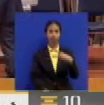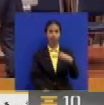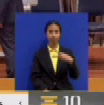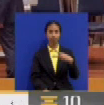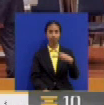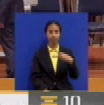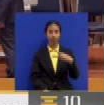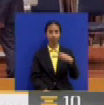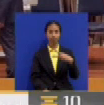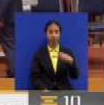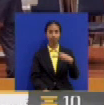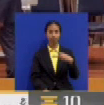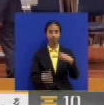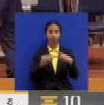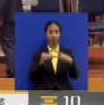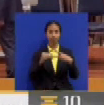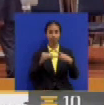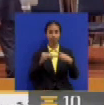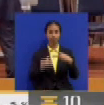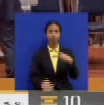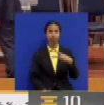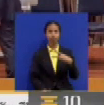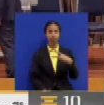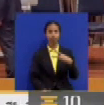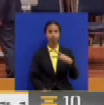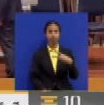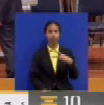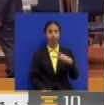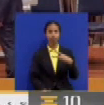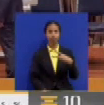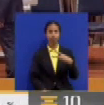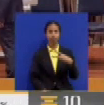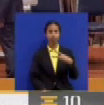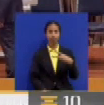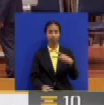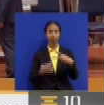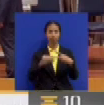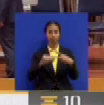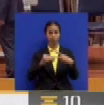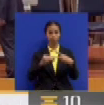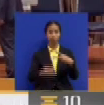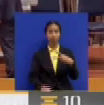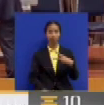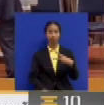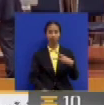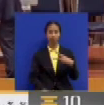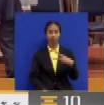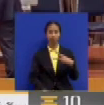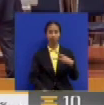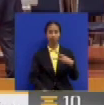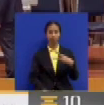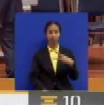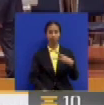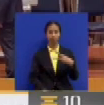งมาอันดับ2ในสภา ใช่ค่ะ ใช่มั้ยคุณก็ไม่ได้วิเศษวิโสมาจากไหน คือได้จริงๆแล้วเนี่ยถ้าเขารว